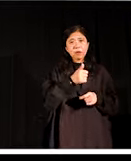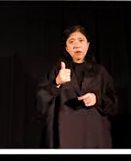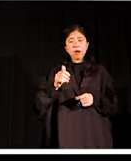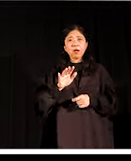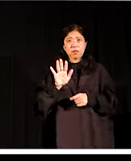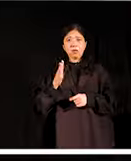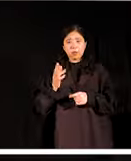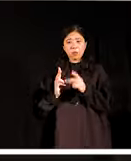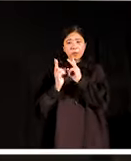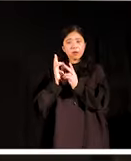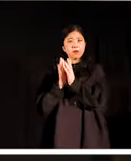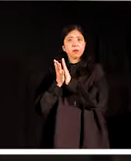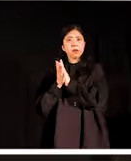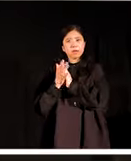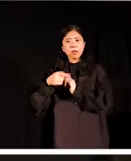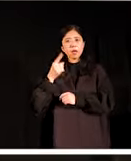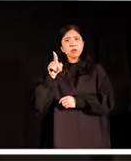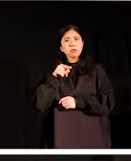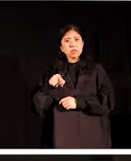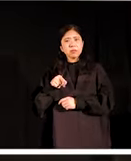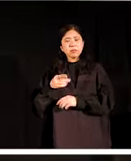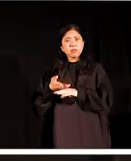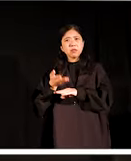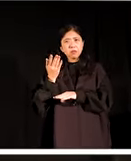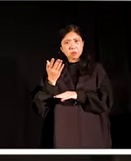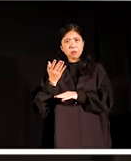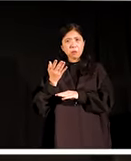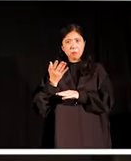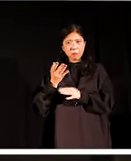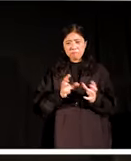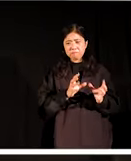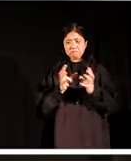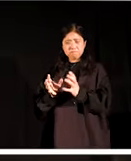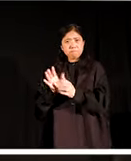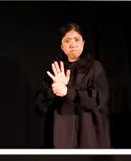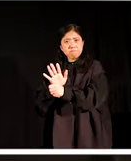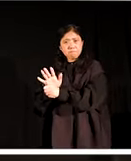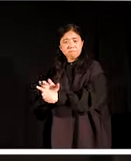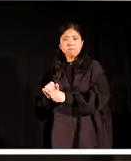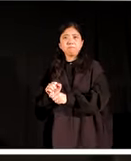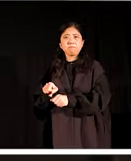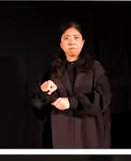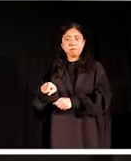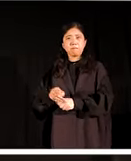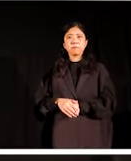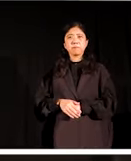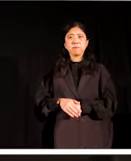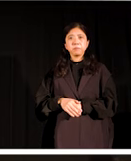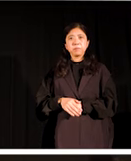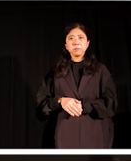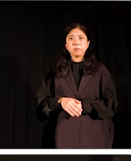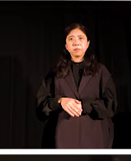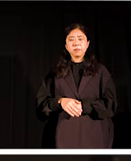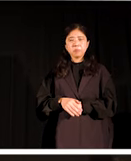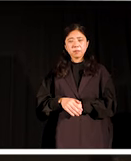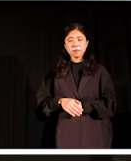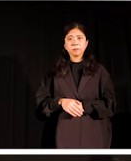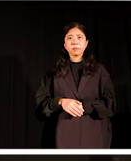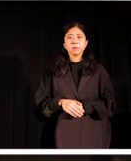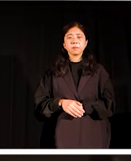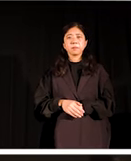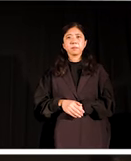沖縄県にはもう100人以上の看護師さんを派遣してま感染対策ですとか現場のあの患者さんのケアも含めてさせて